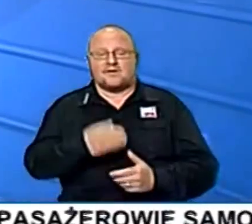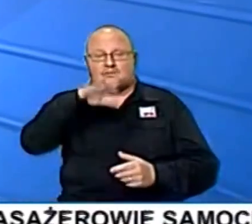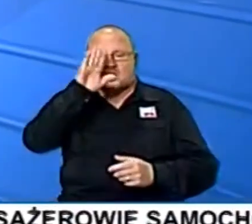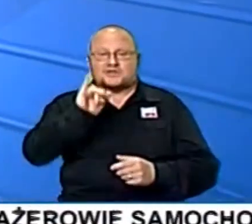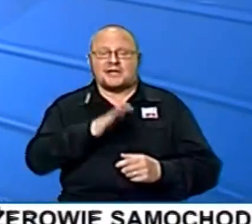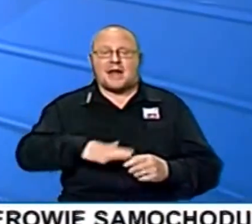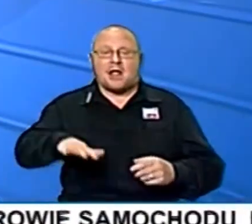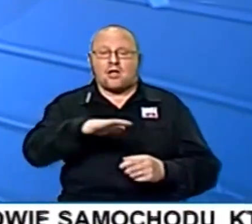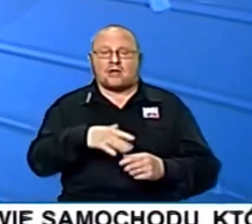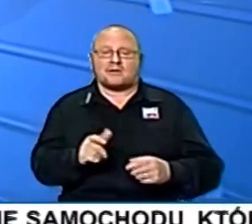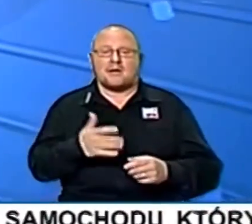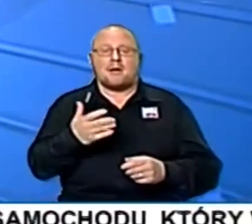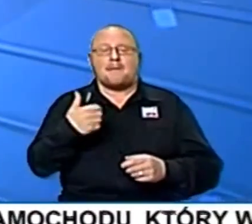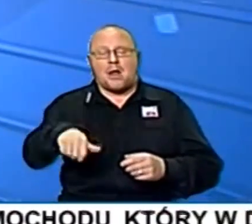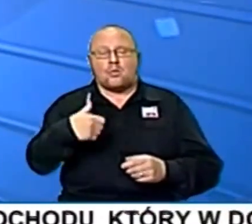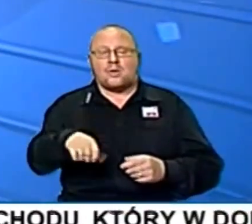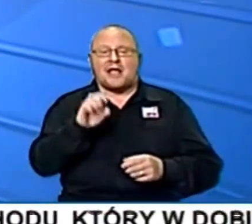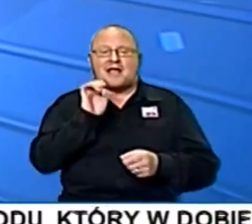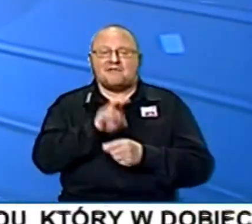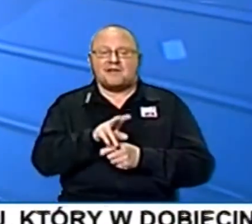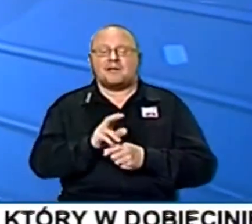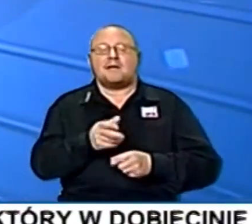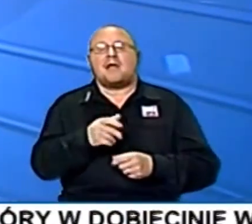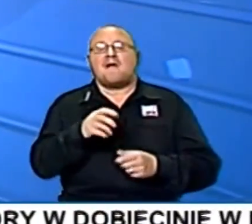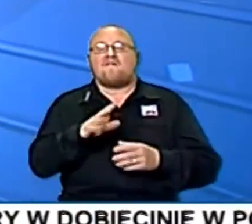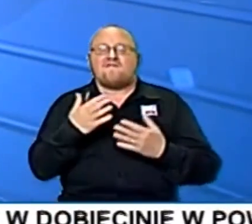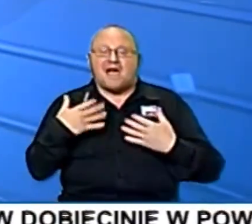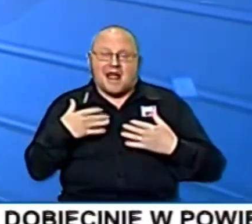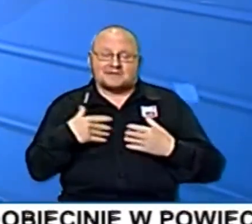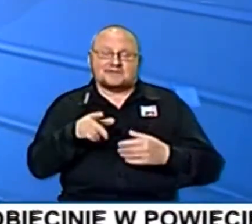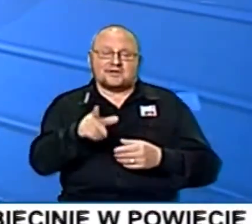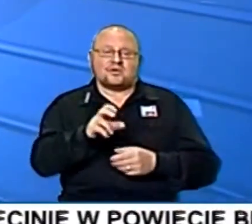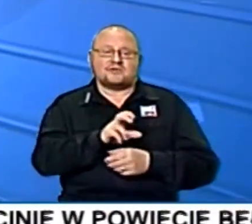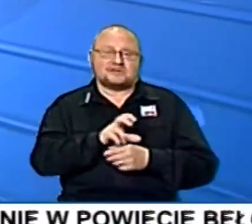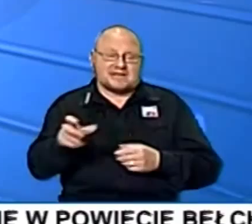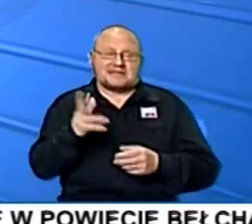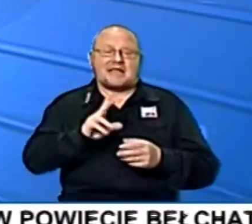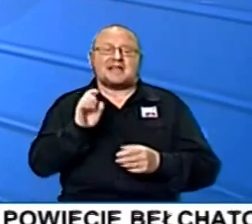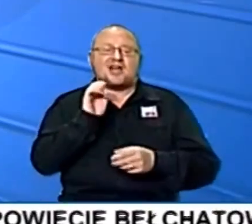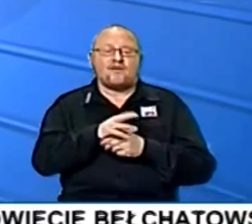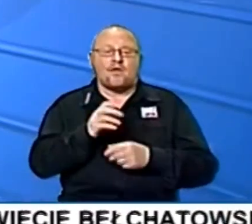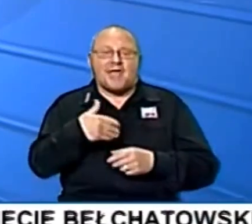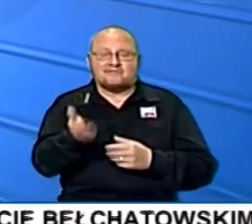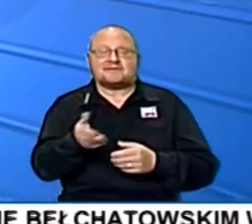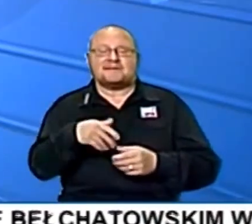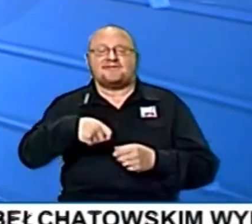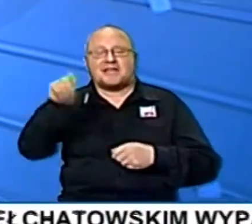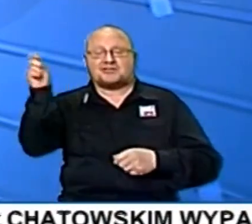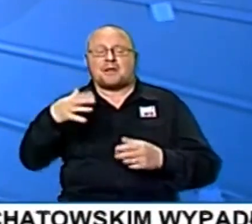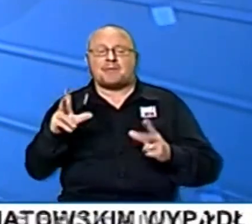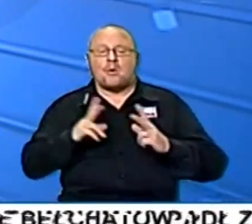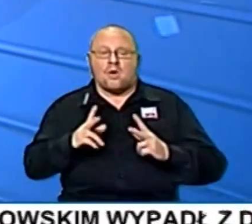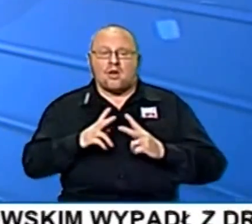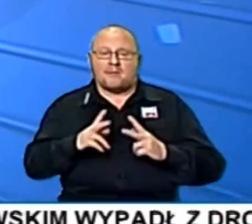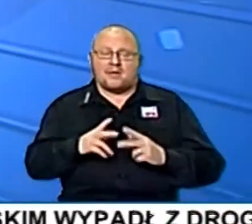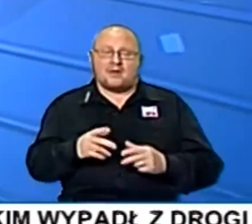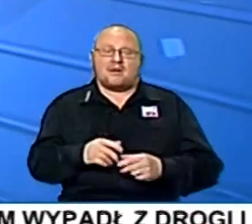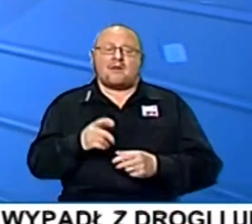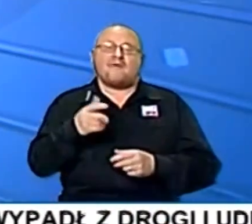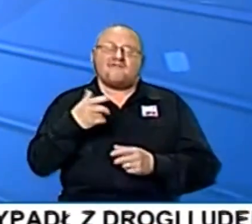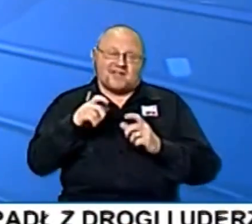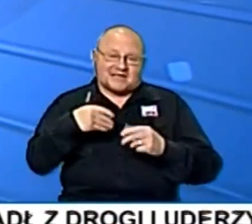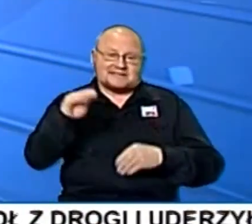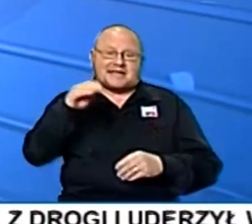W Łodzi regionie dramatycznie brakuje krwi. Wakacje to czas, kiedy stali krwiodawcy wyjeżdżają na urlopy, a zapasy szybko się kurczą, bo więcej